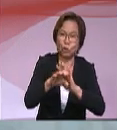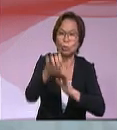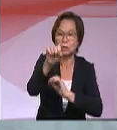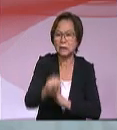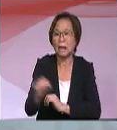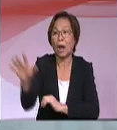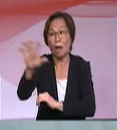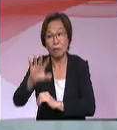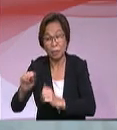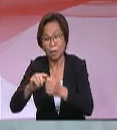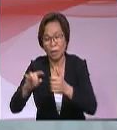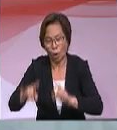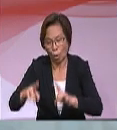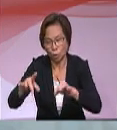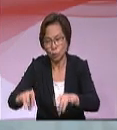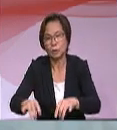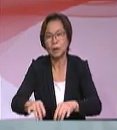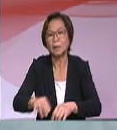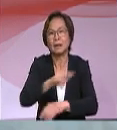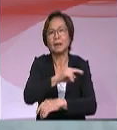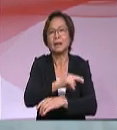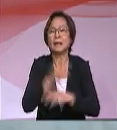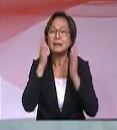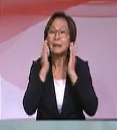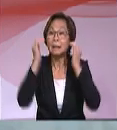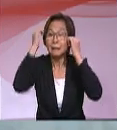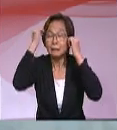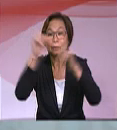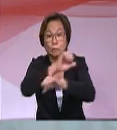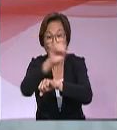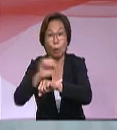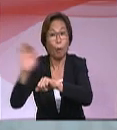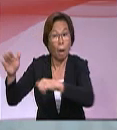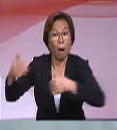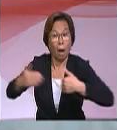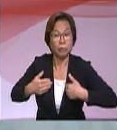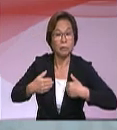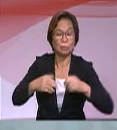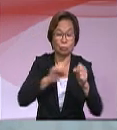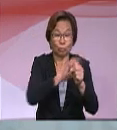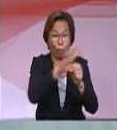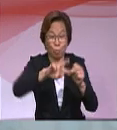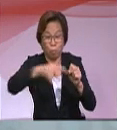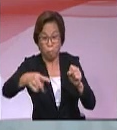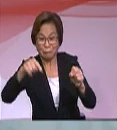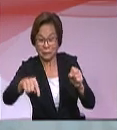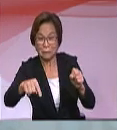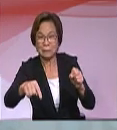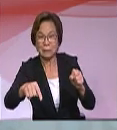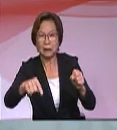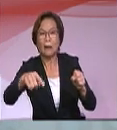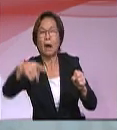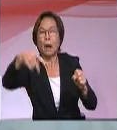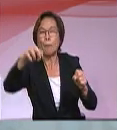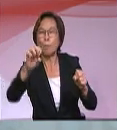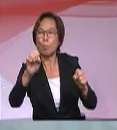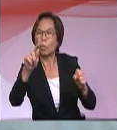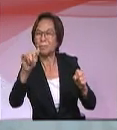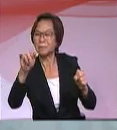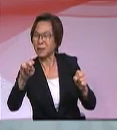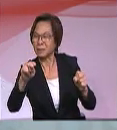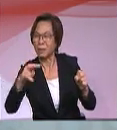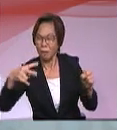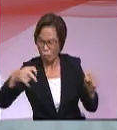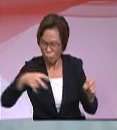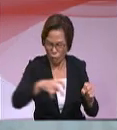Africa, Australia, Netherlands dan Singapura. Jadi ini adalah mutasi pada spike protein. Jadi